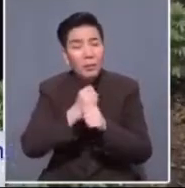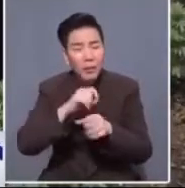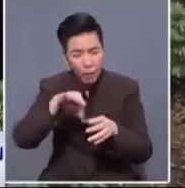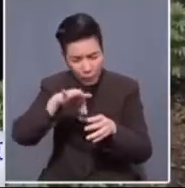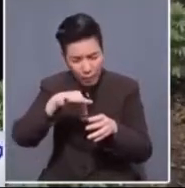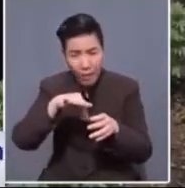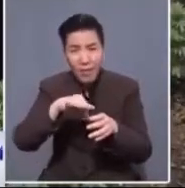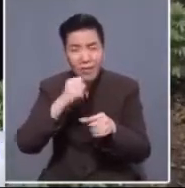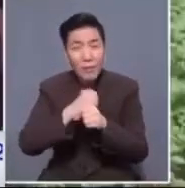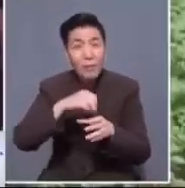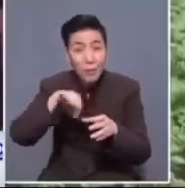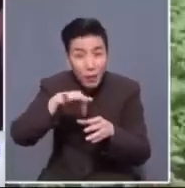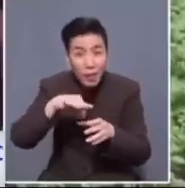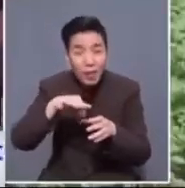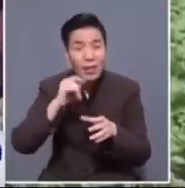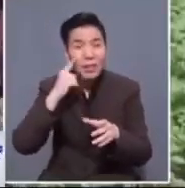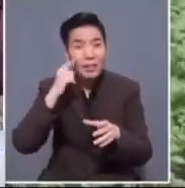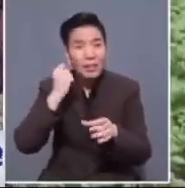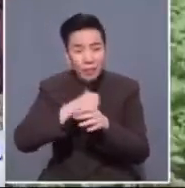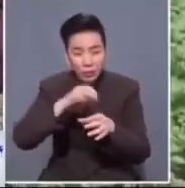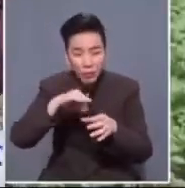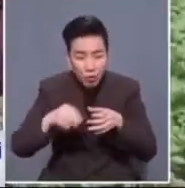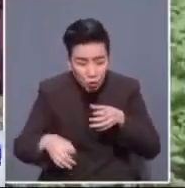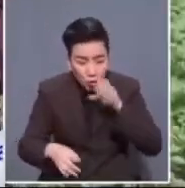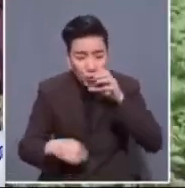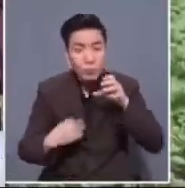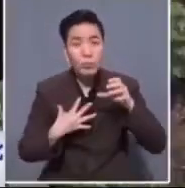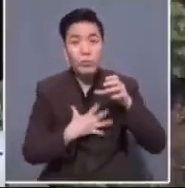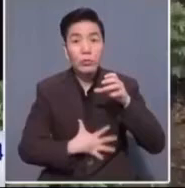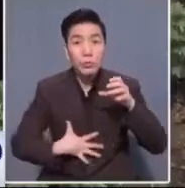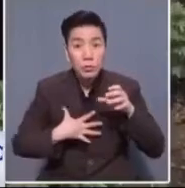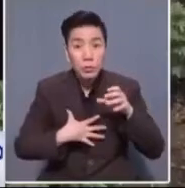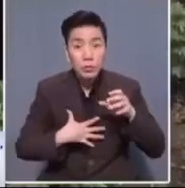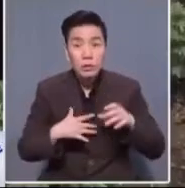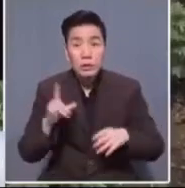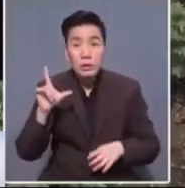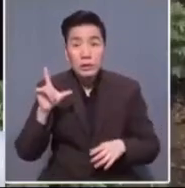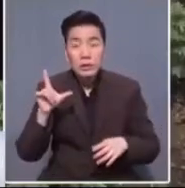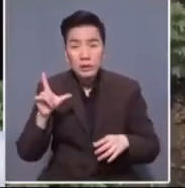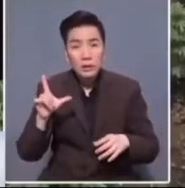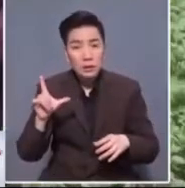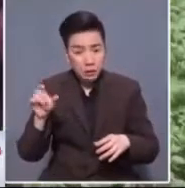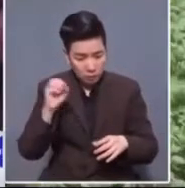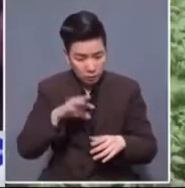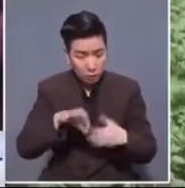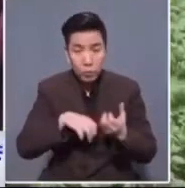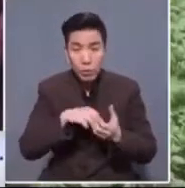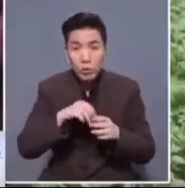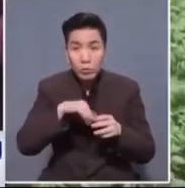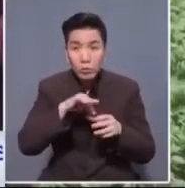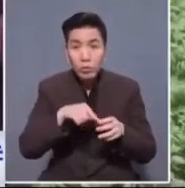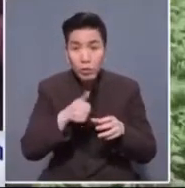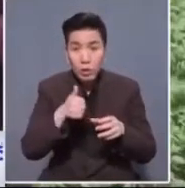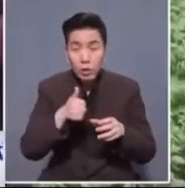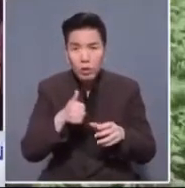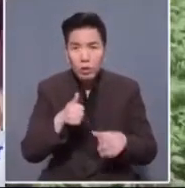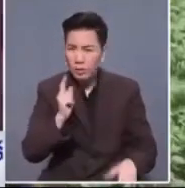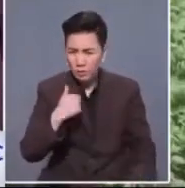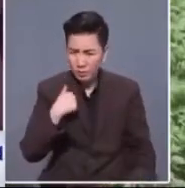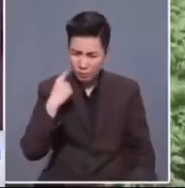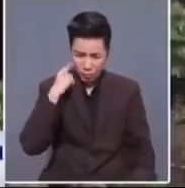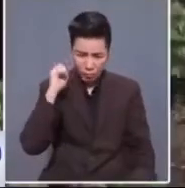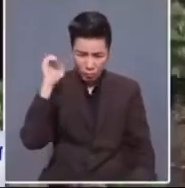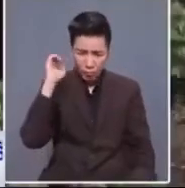ไรเอาดาวเรืองไปทำกาแฟ ก็กาแฟเอาไปดื่มไงคะเพื่อสุขภาพ แล้วก็เอาดาวเรืองไปปนเพื่อ ใช่ค่ะใช่ค่ะ เฮ้ยไม่เคย